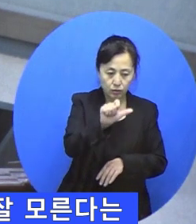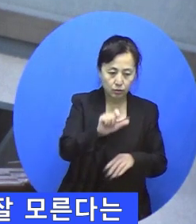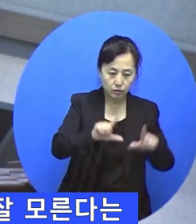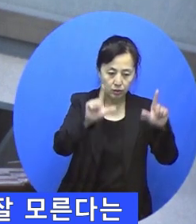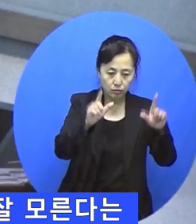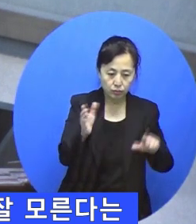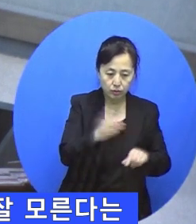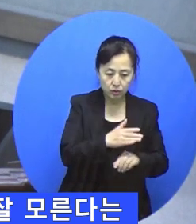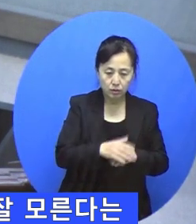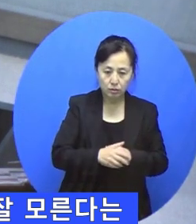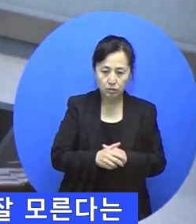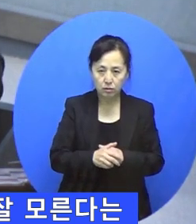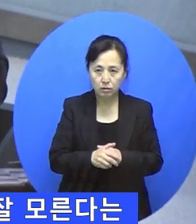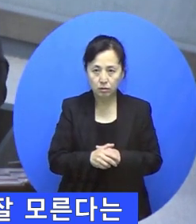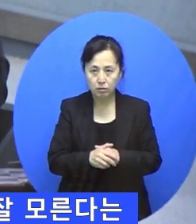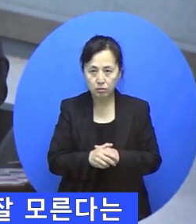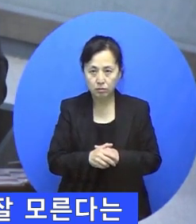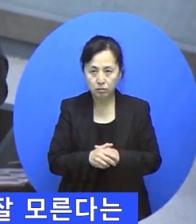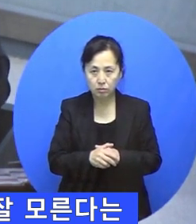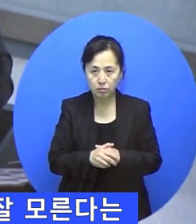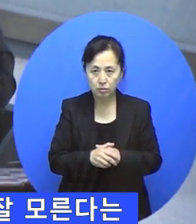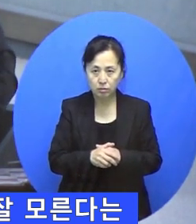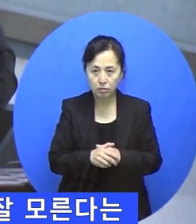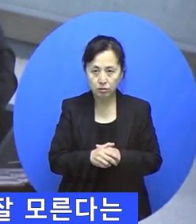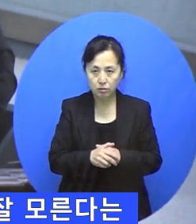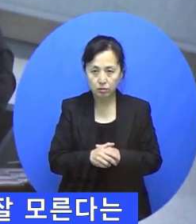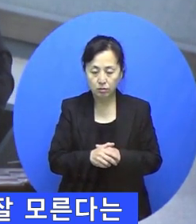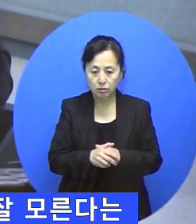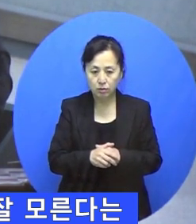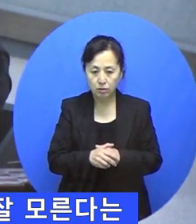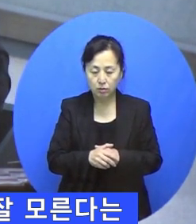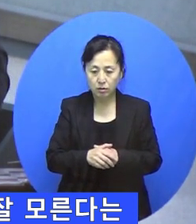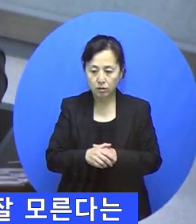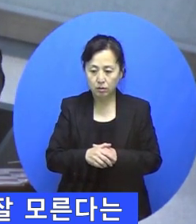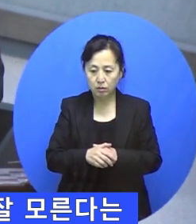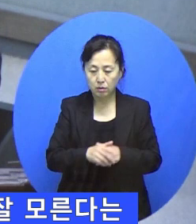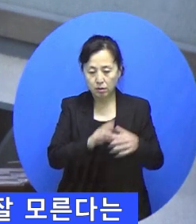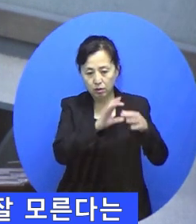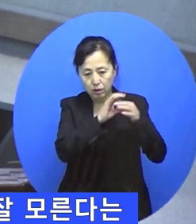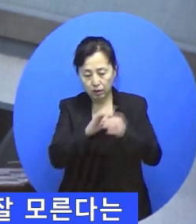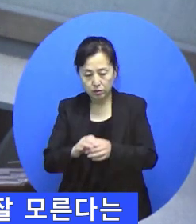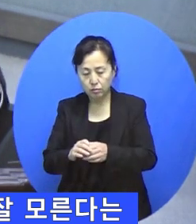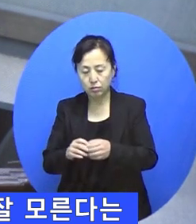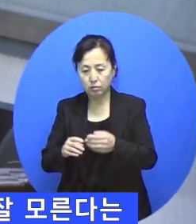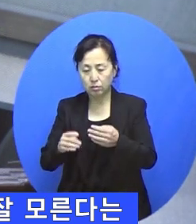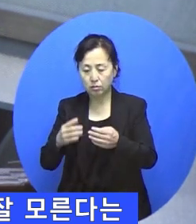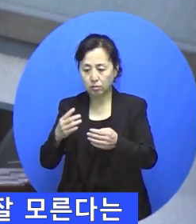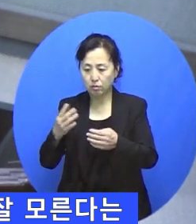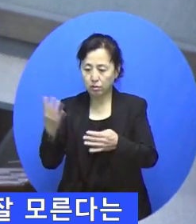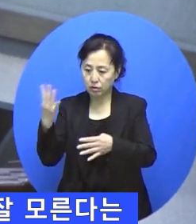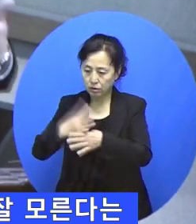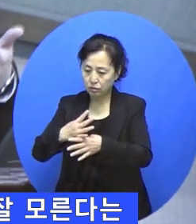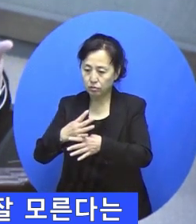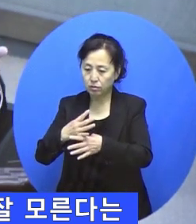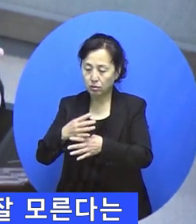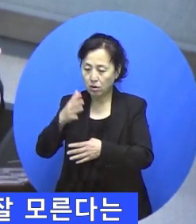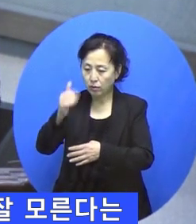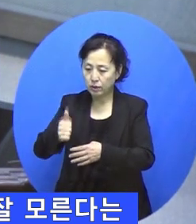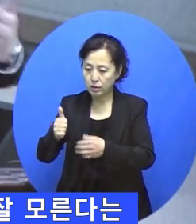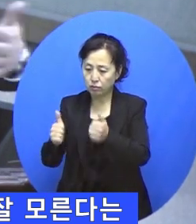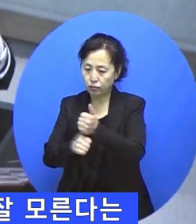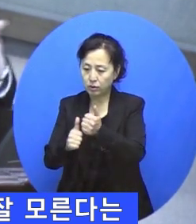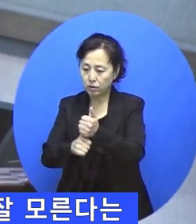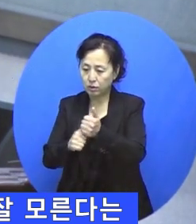지금까지 독점해서 회장과 부회장직을 하고 있는 거는 시 차원에서 그 과 차원에서 일하기는 편하실 수